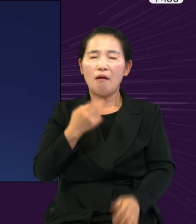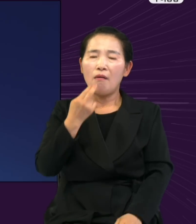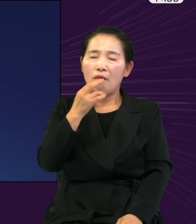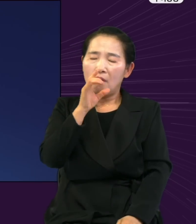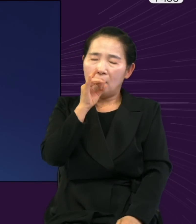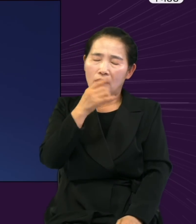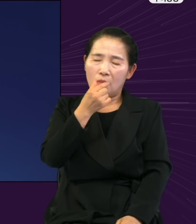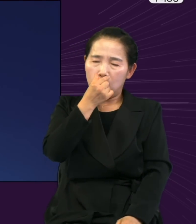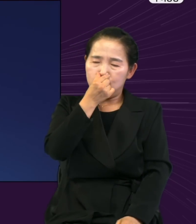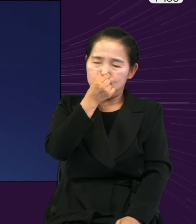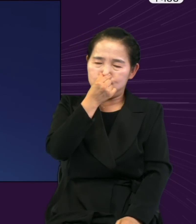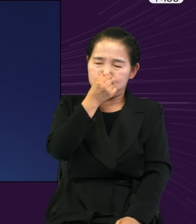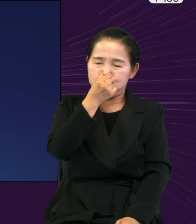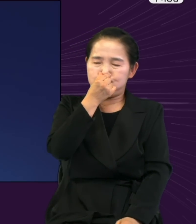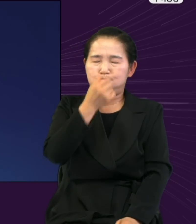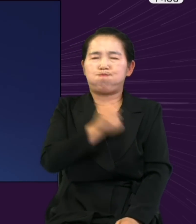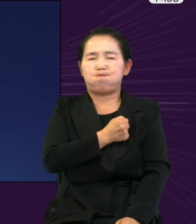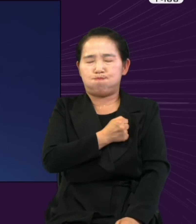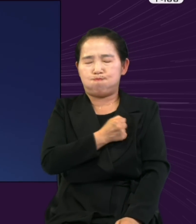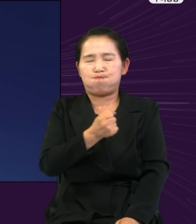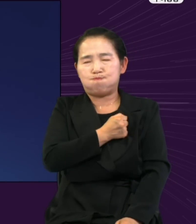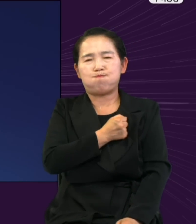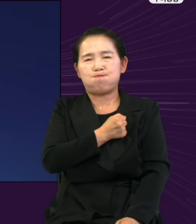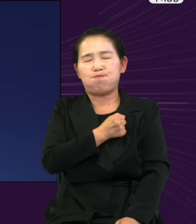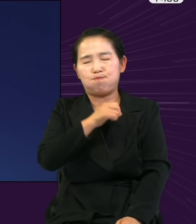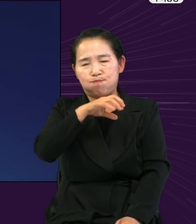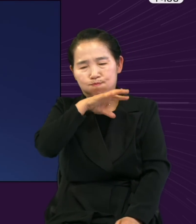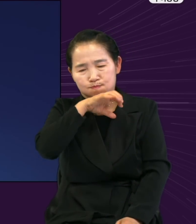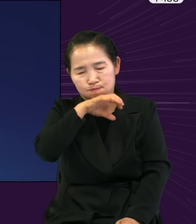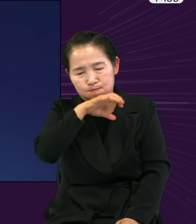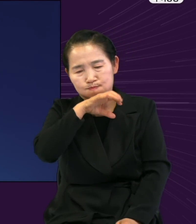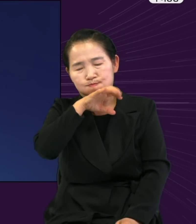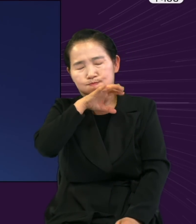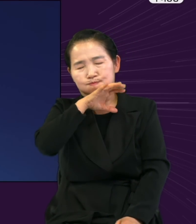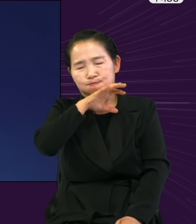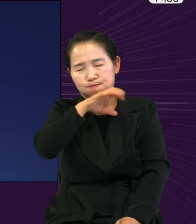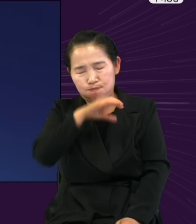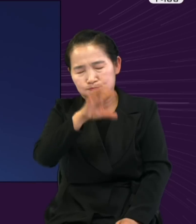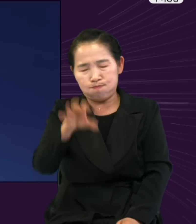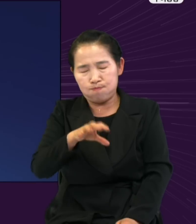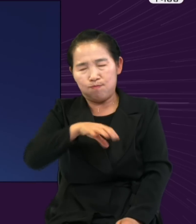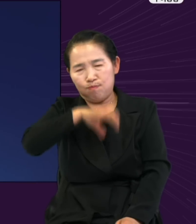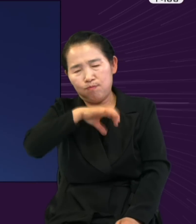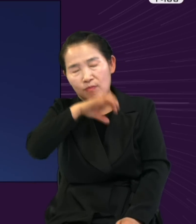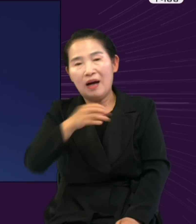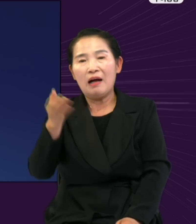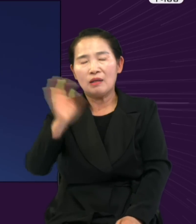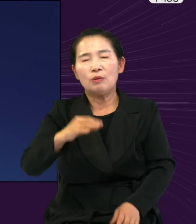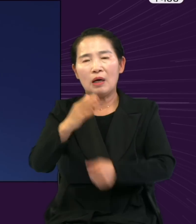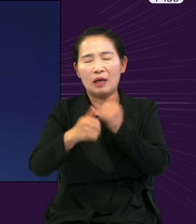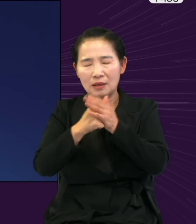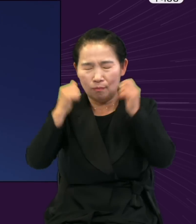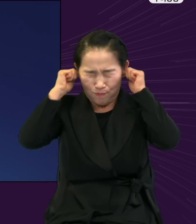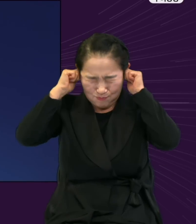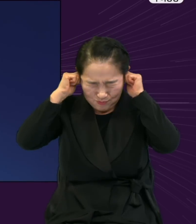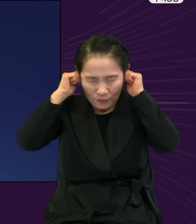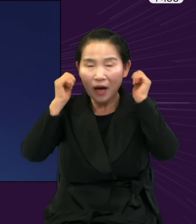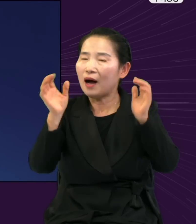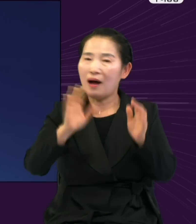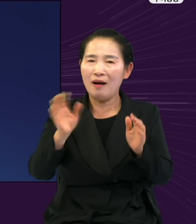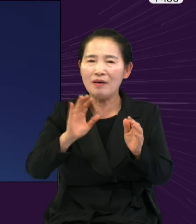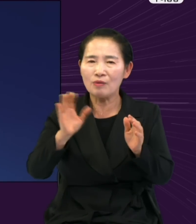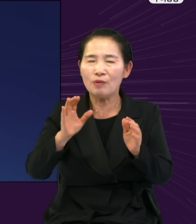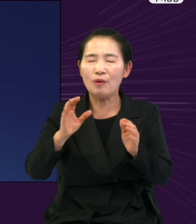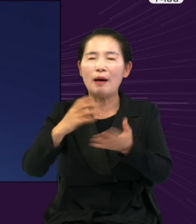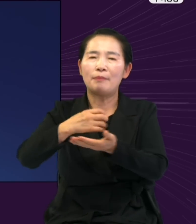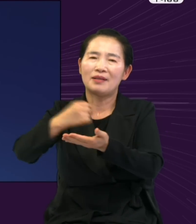부르짖음을 듣고 싶지 않다고 외면하지 않아주셔서 얼마나 감사한지 모릅니다. 주님이 그렇게